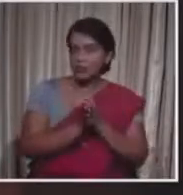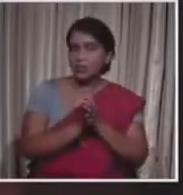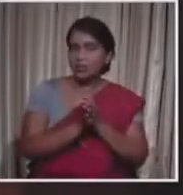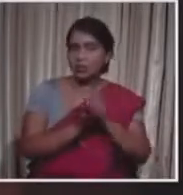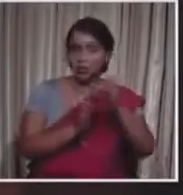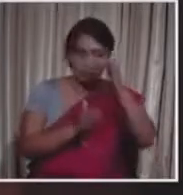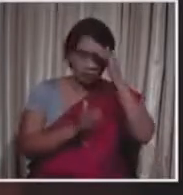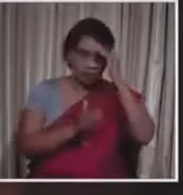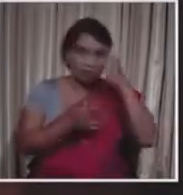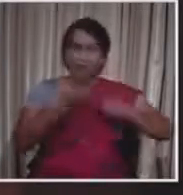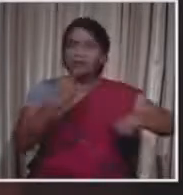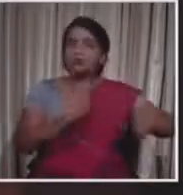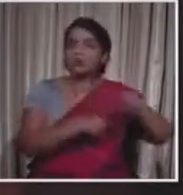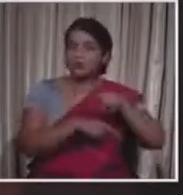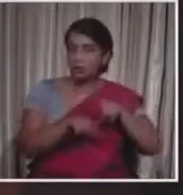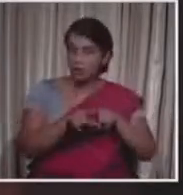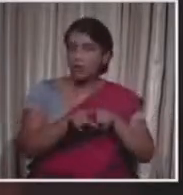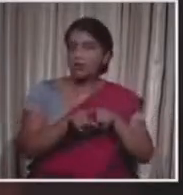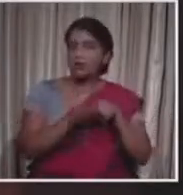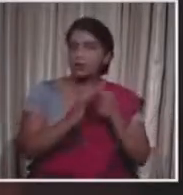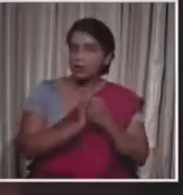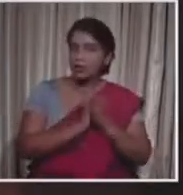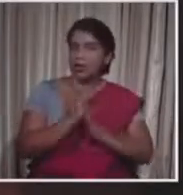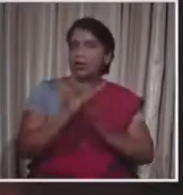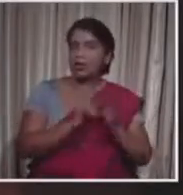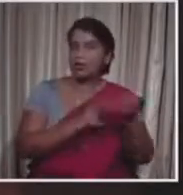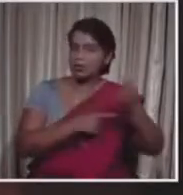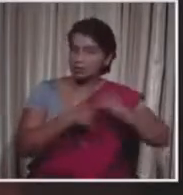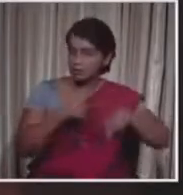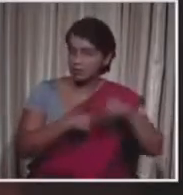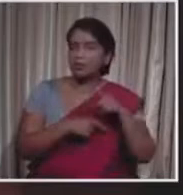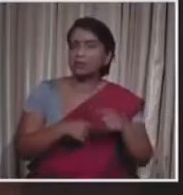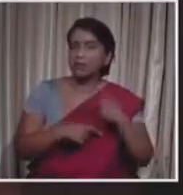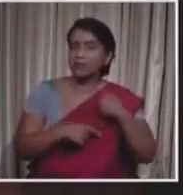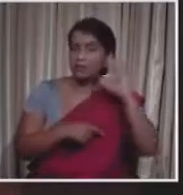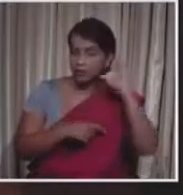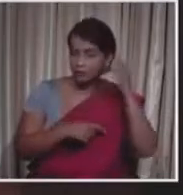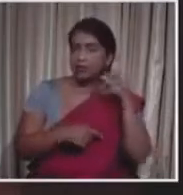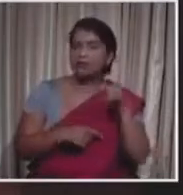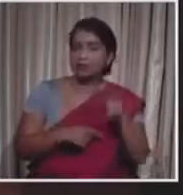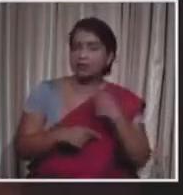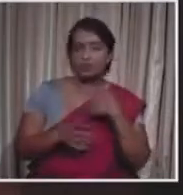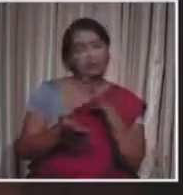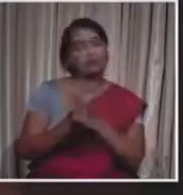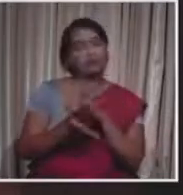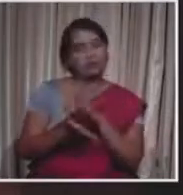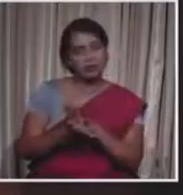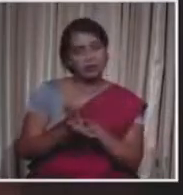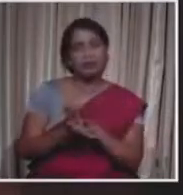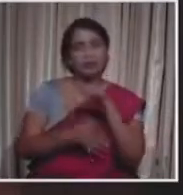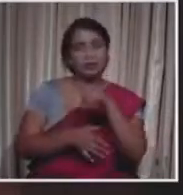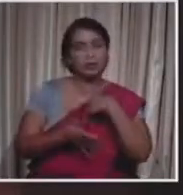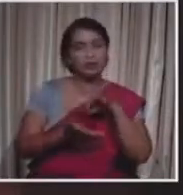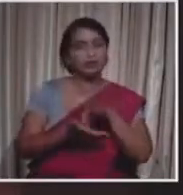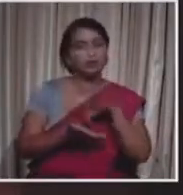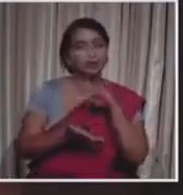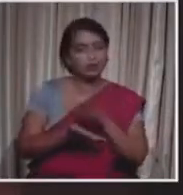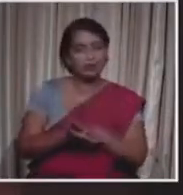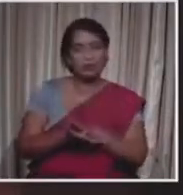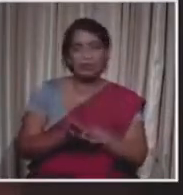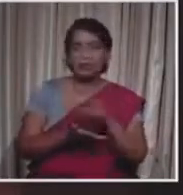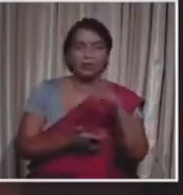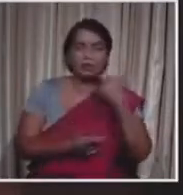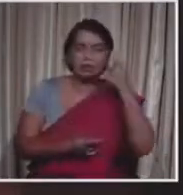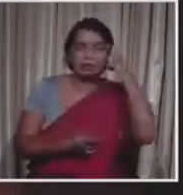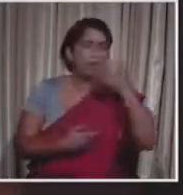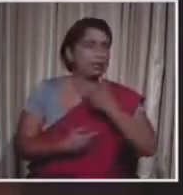නායක කාරකාදීන් ගරු මැතිඅමැතිතුමන්ලා සිළු දෙනත් විශේෂයෙන්ම අපි සතුටු වෙනවා. ඒ ගත්තු තීන්දුව ගැන කිසිම